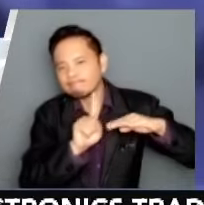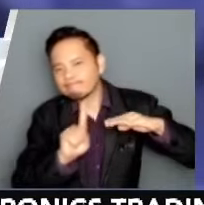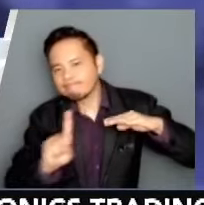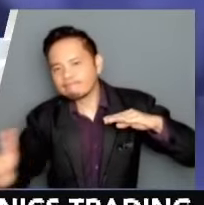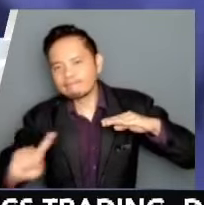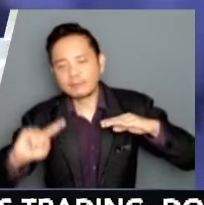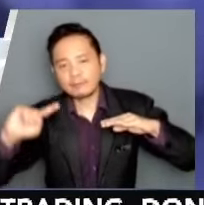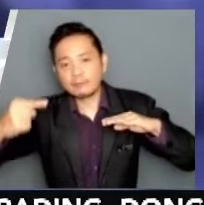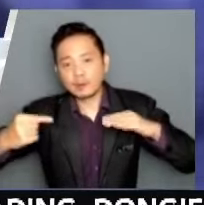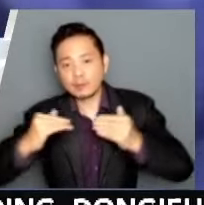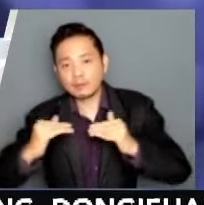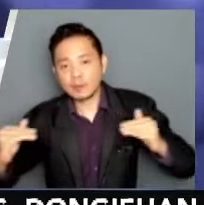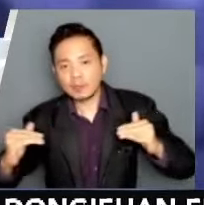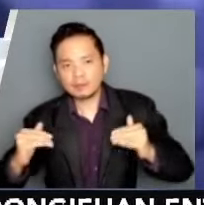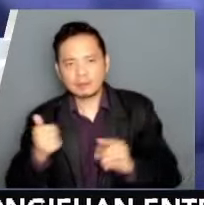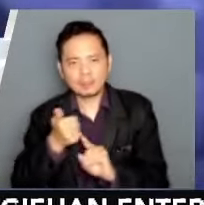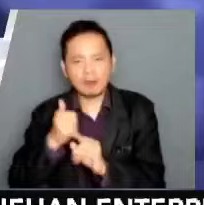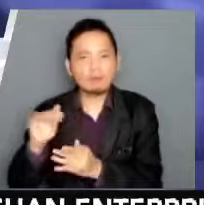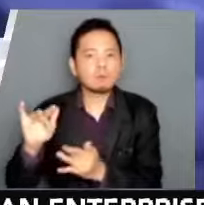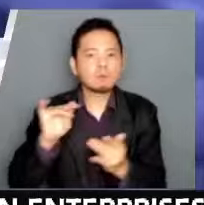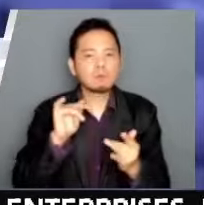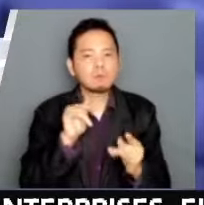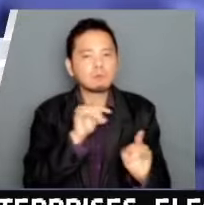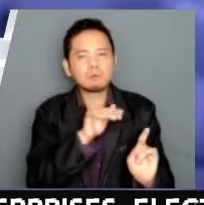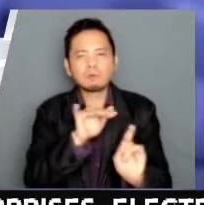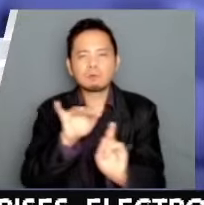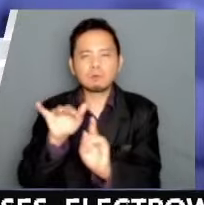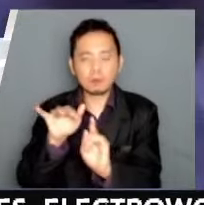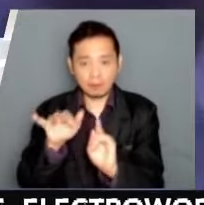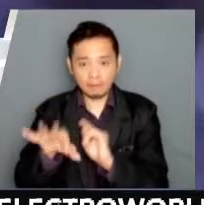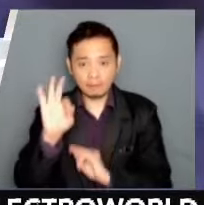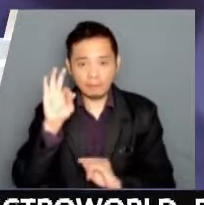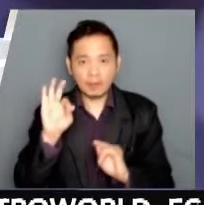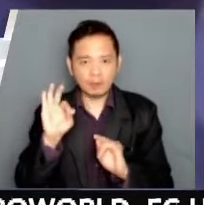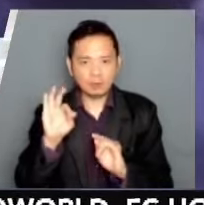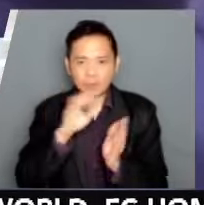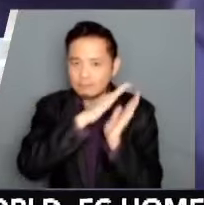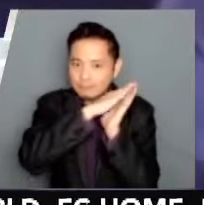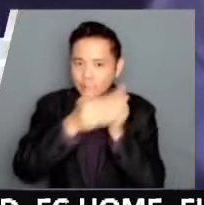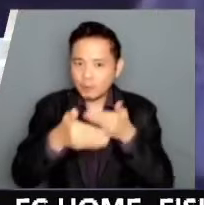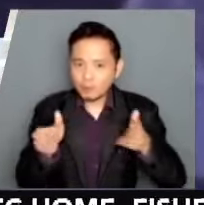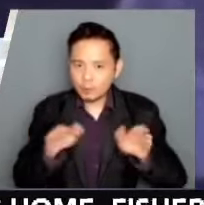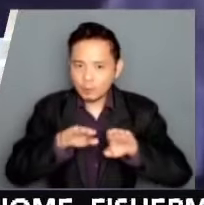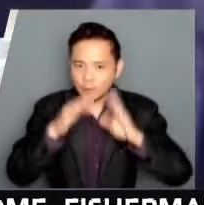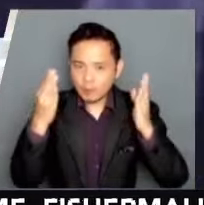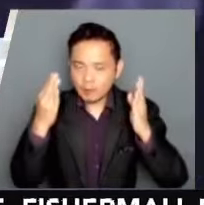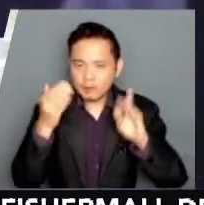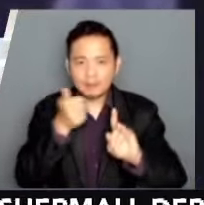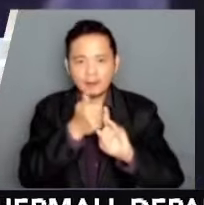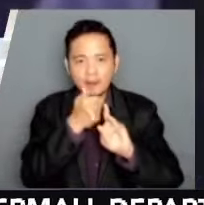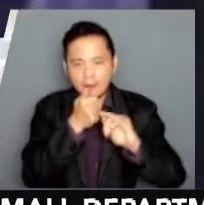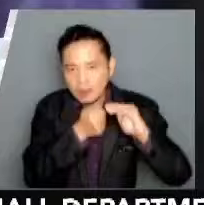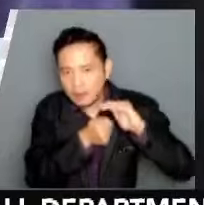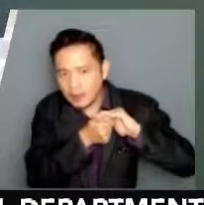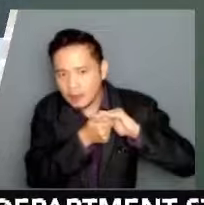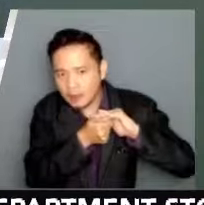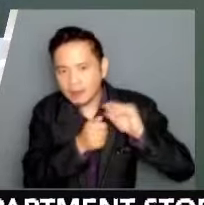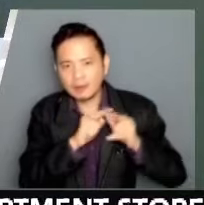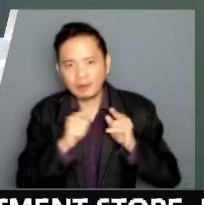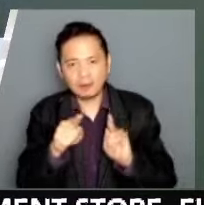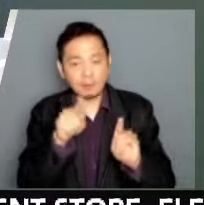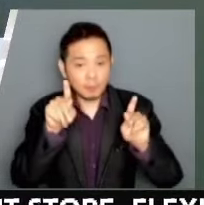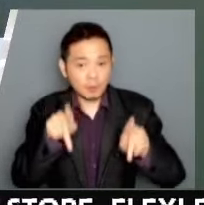lalaki na nag-iikot hanggang makitang bukas ang isang kwarto nagtago siya at hinintay na makalabas sa kwarto ang tao sa loob